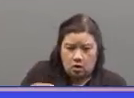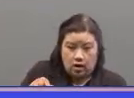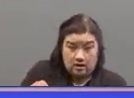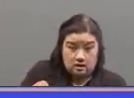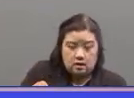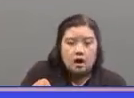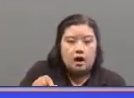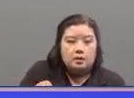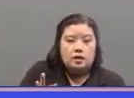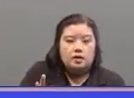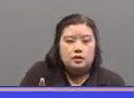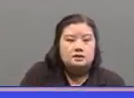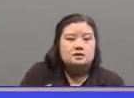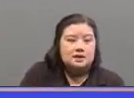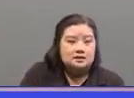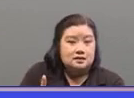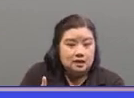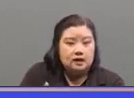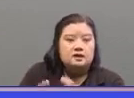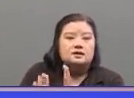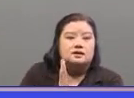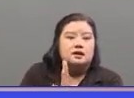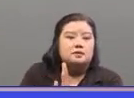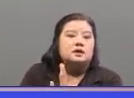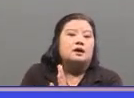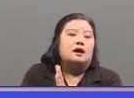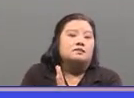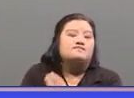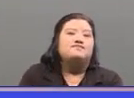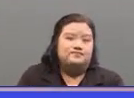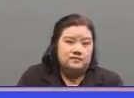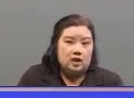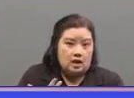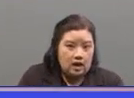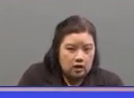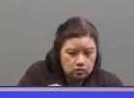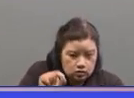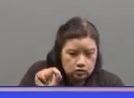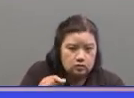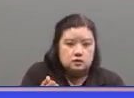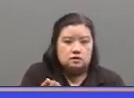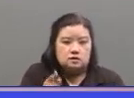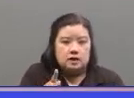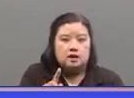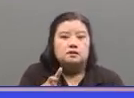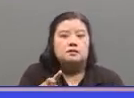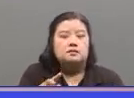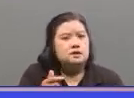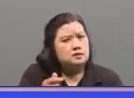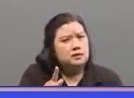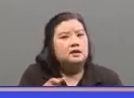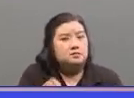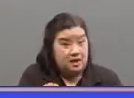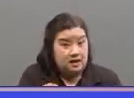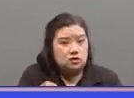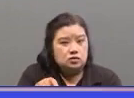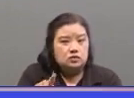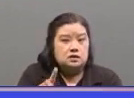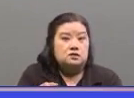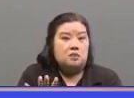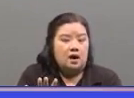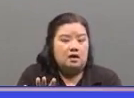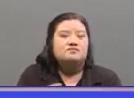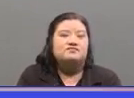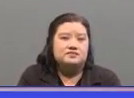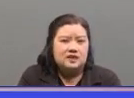น้ำแห่งชาตินะคะมีประกาศออกมาตั้งแต่วันที่8นะคะว่าจะมีผลกระทบกับจังหวัดริมแม่น้ำโขงนะคะรวมถึงจัง